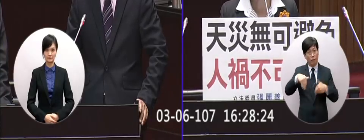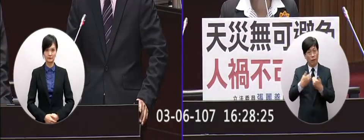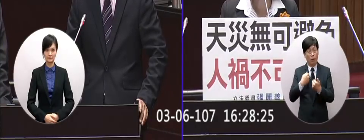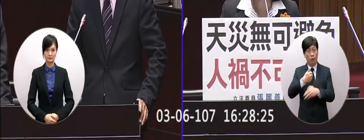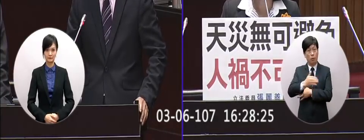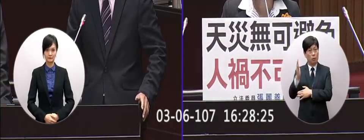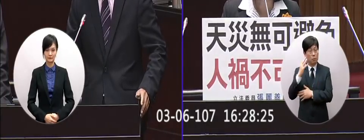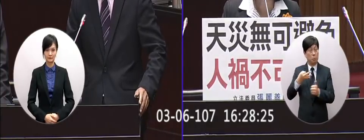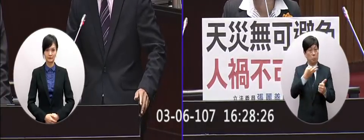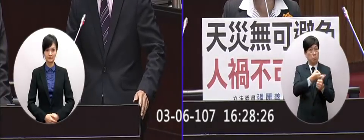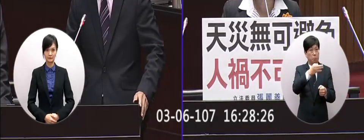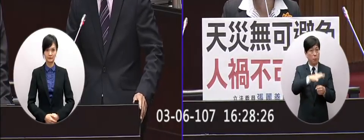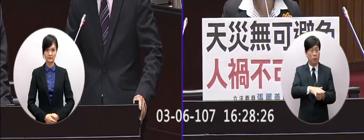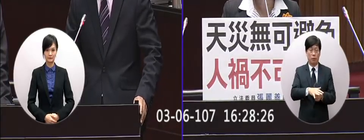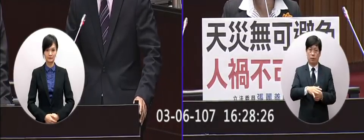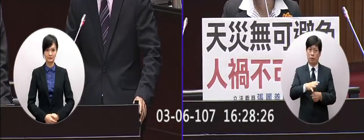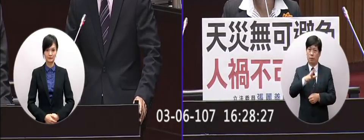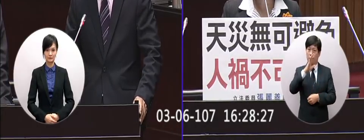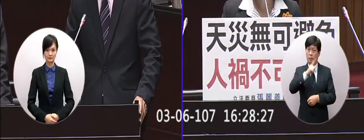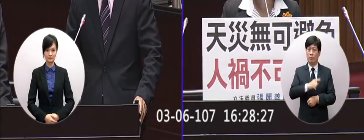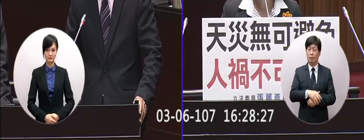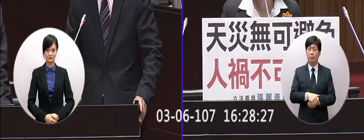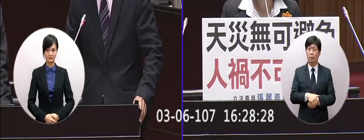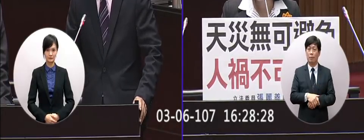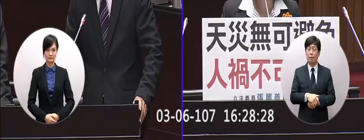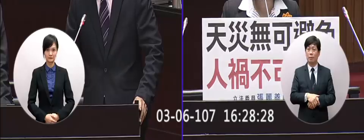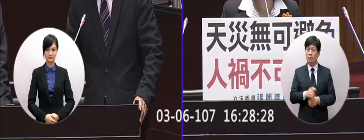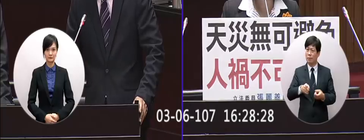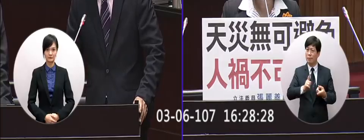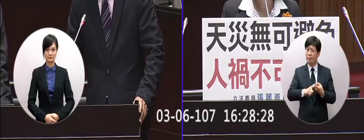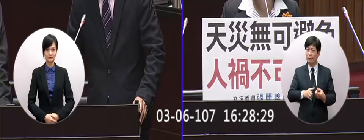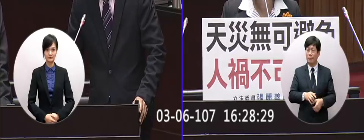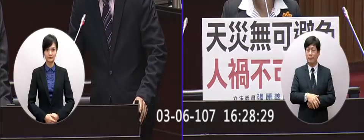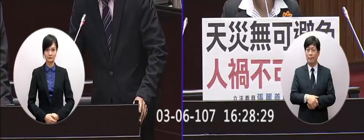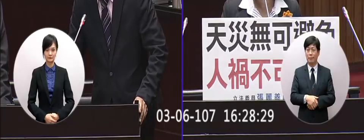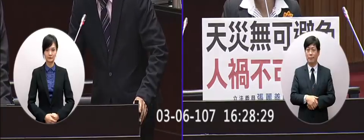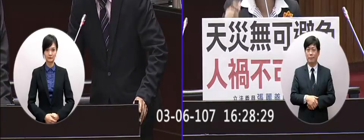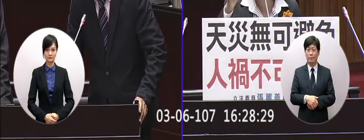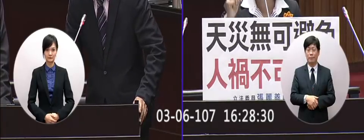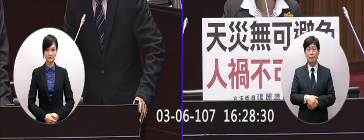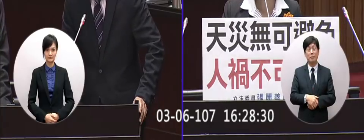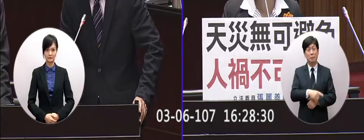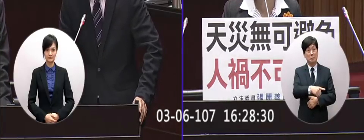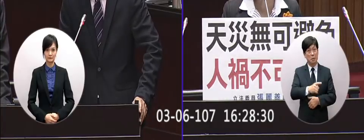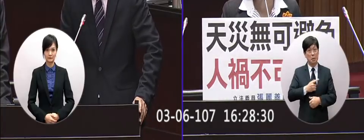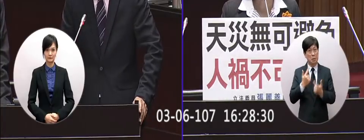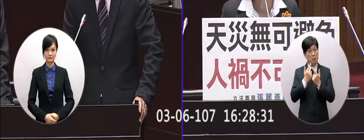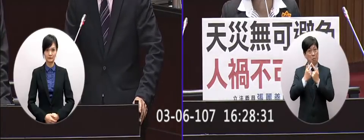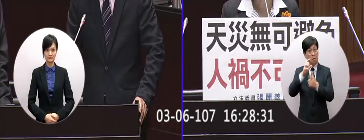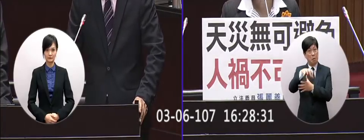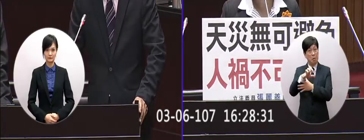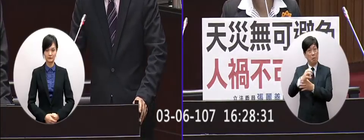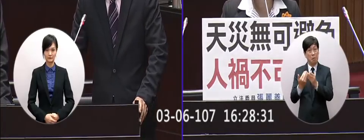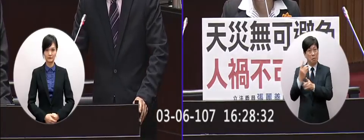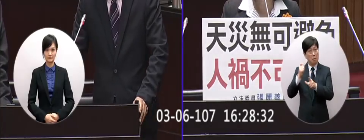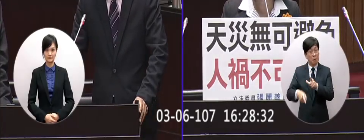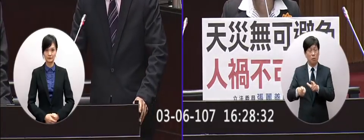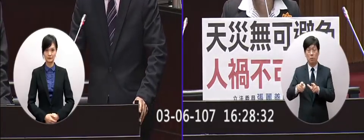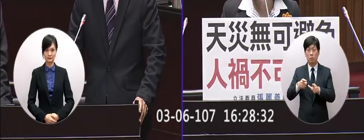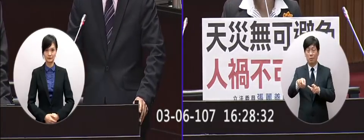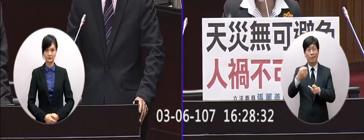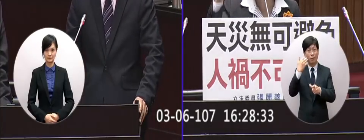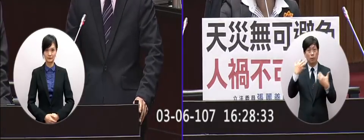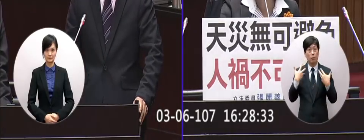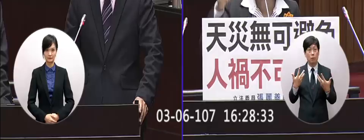要拿钱出来贴补耕除，这样对吗？你知道这个台北农产公司是要谁要